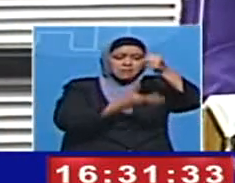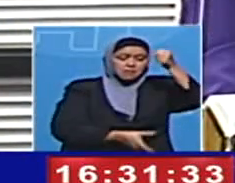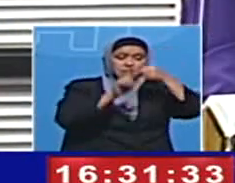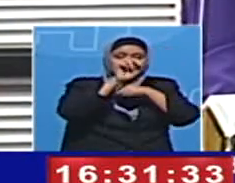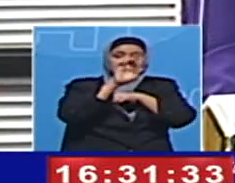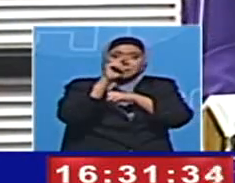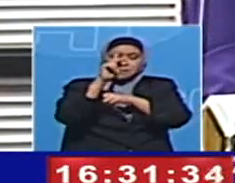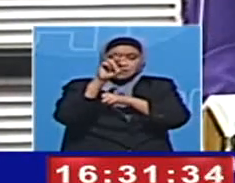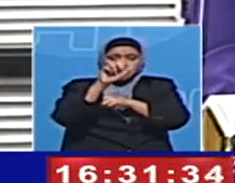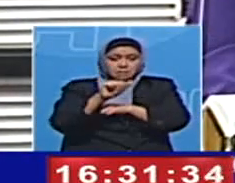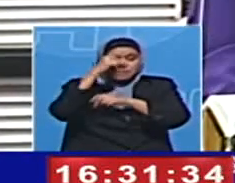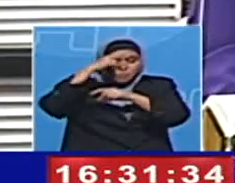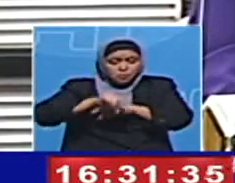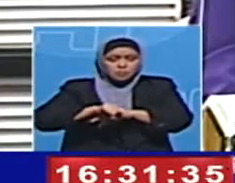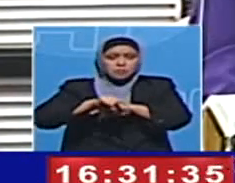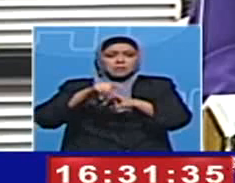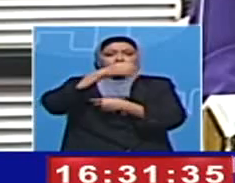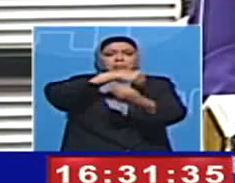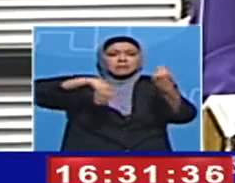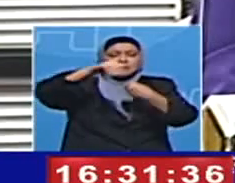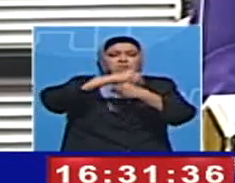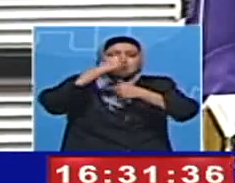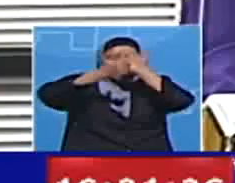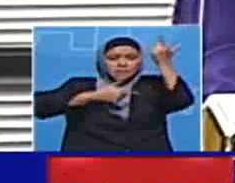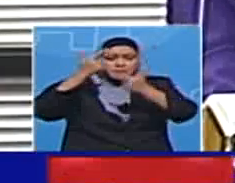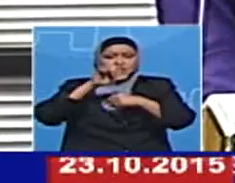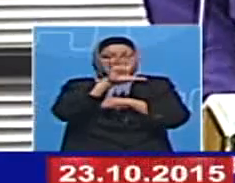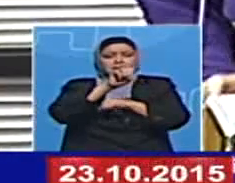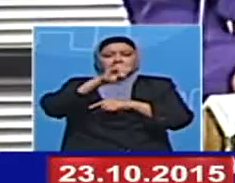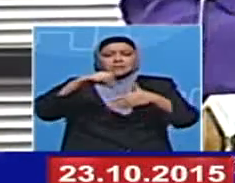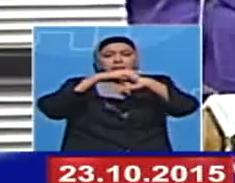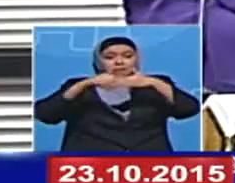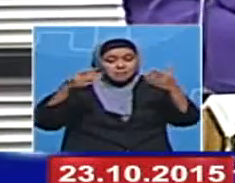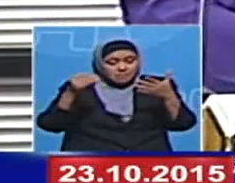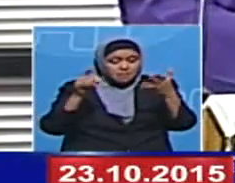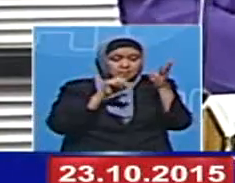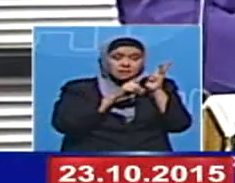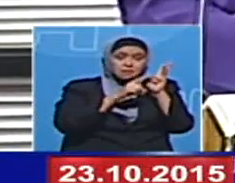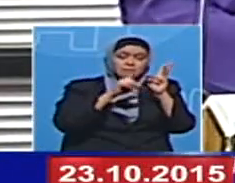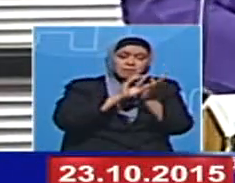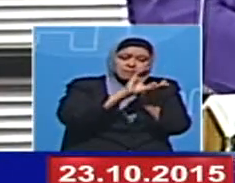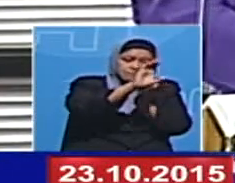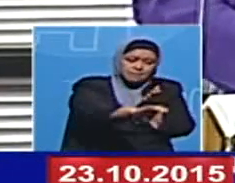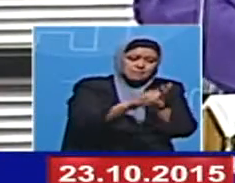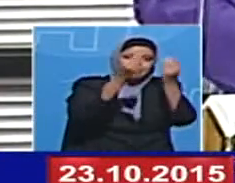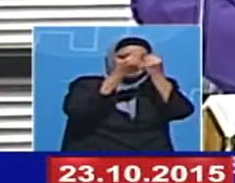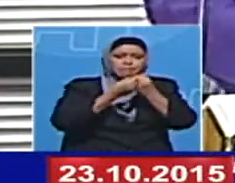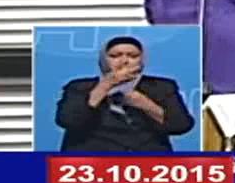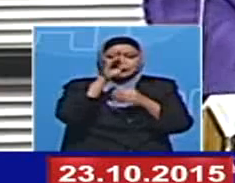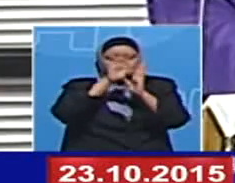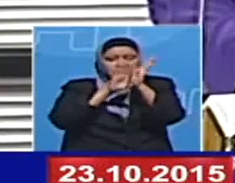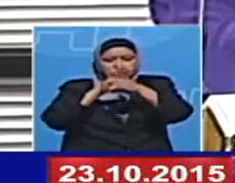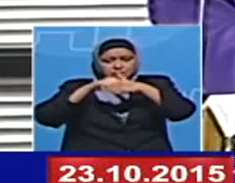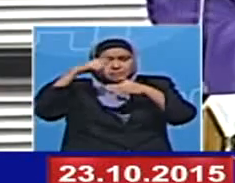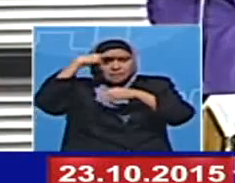modal pelancongan sebanyak R50 juta keenam pelaburan seterusnya dianggarkan rm8 bilion untuk